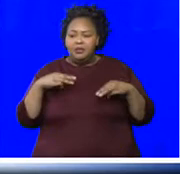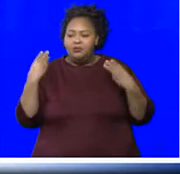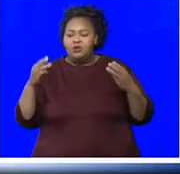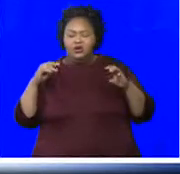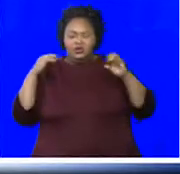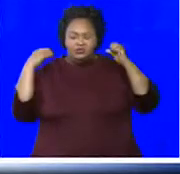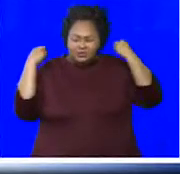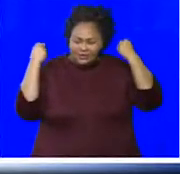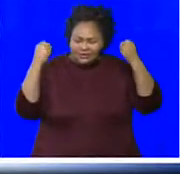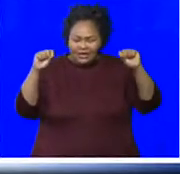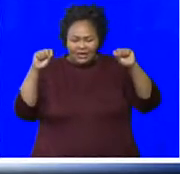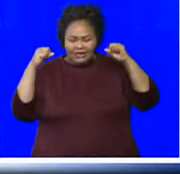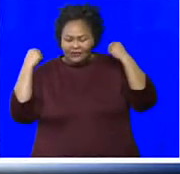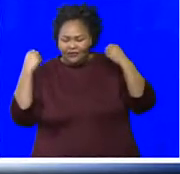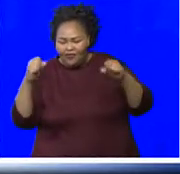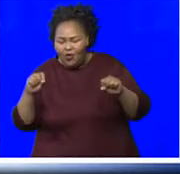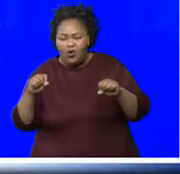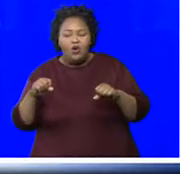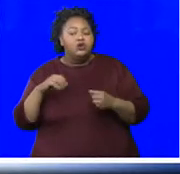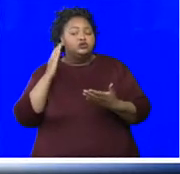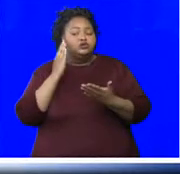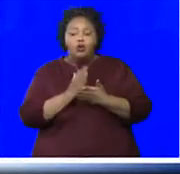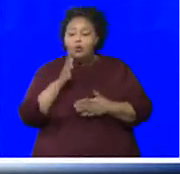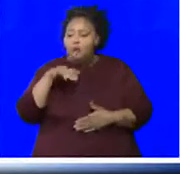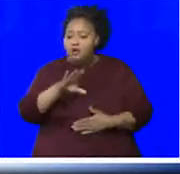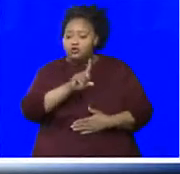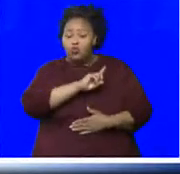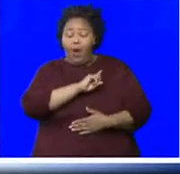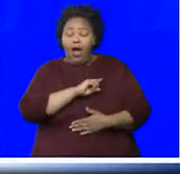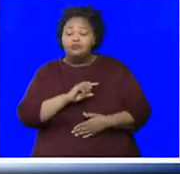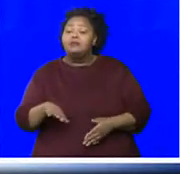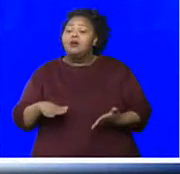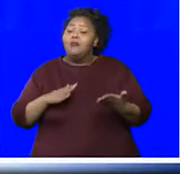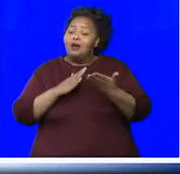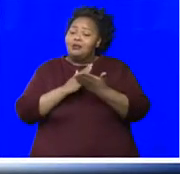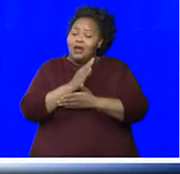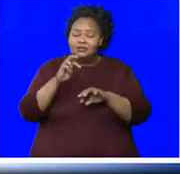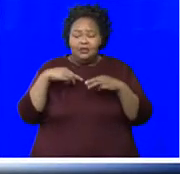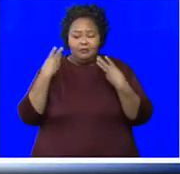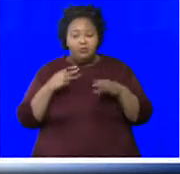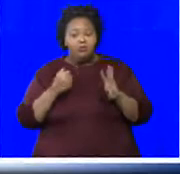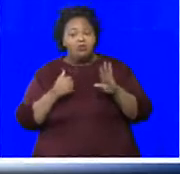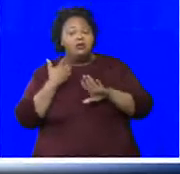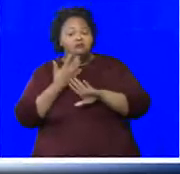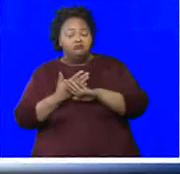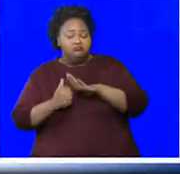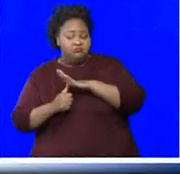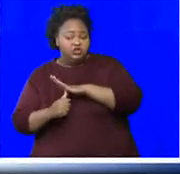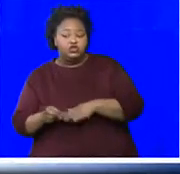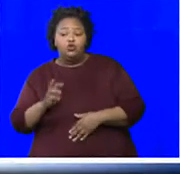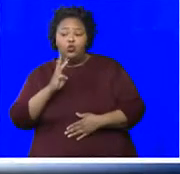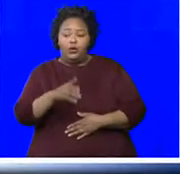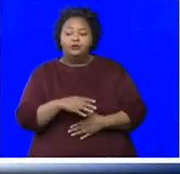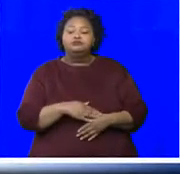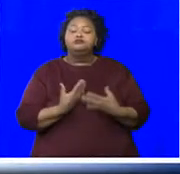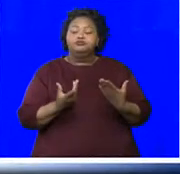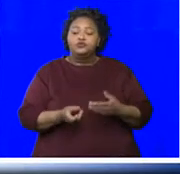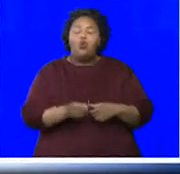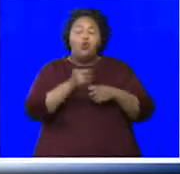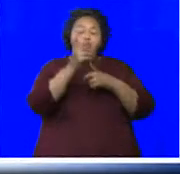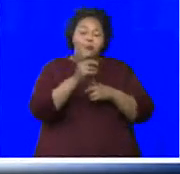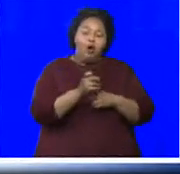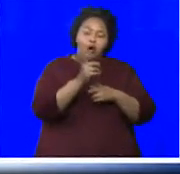tebudlova letiholela ekuhlubetekeni kwemalungelo emaSwati letento letifaka ekhatsi kudubula nekubulala